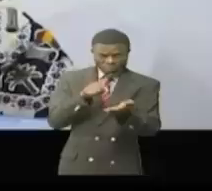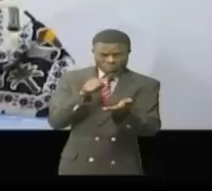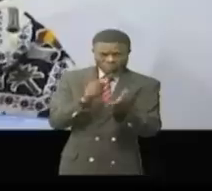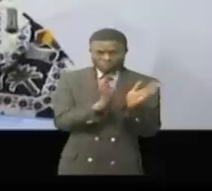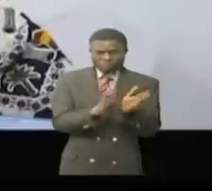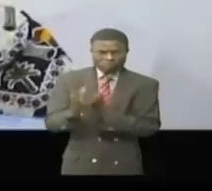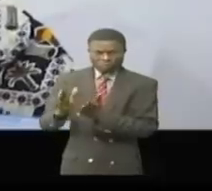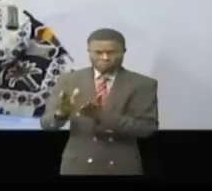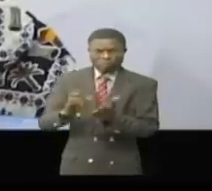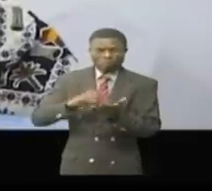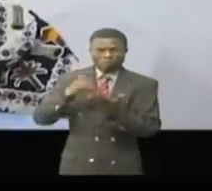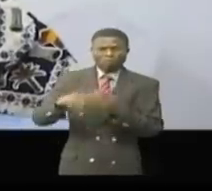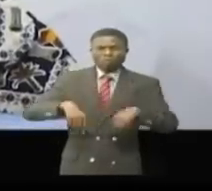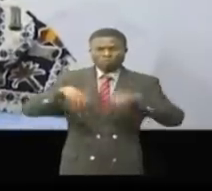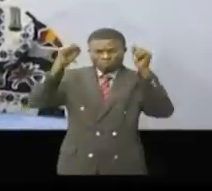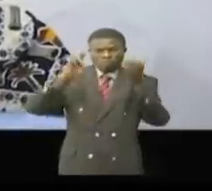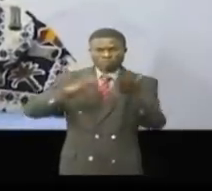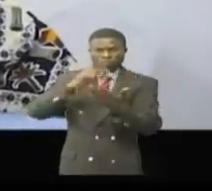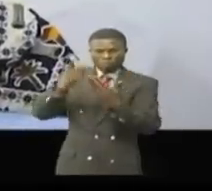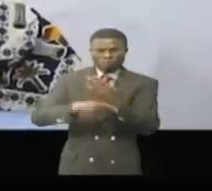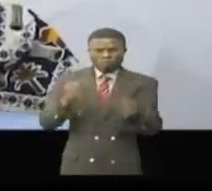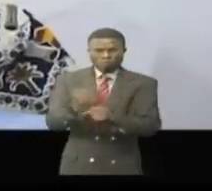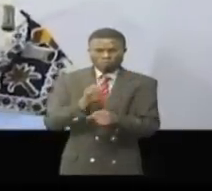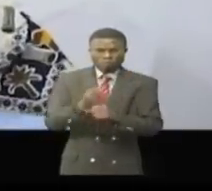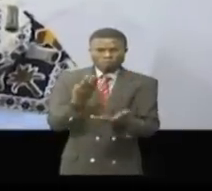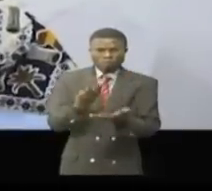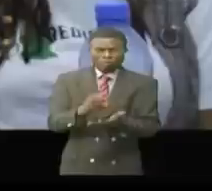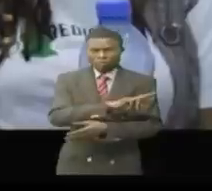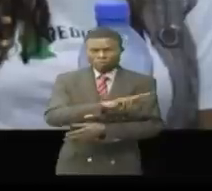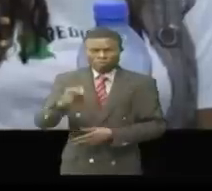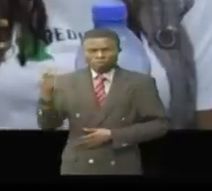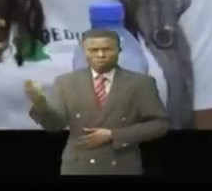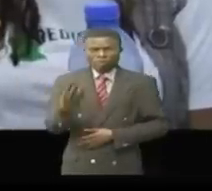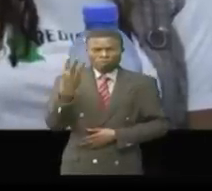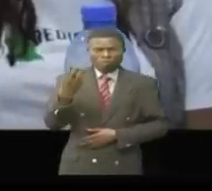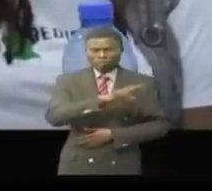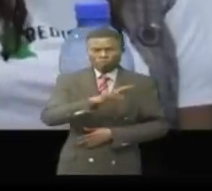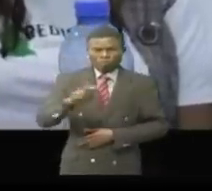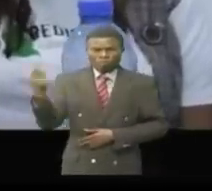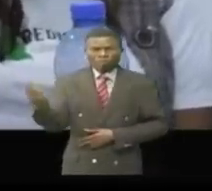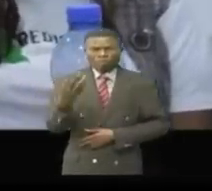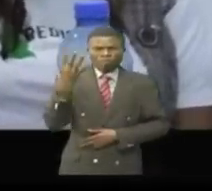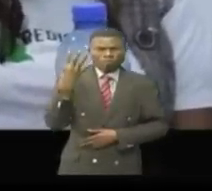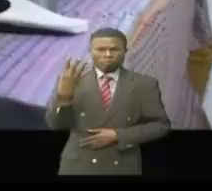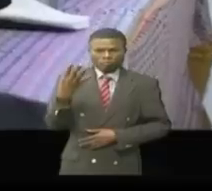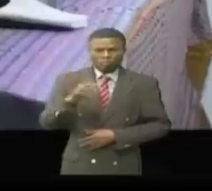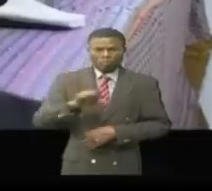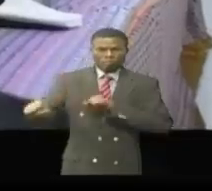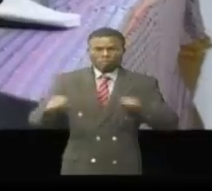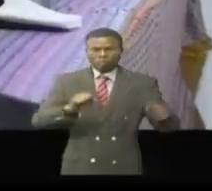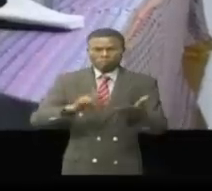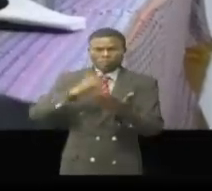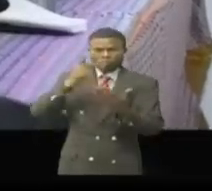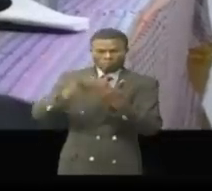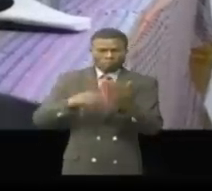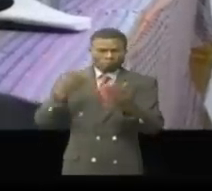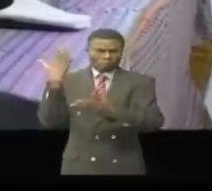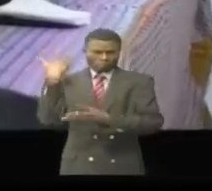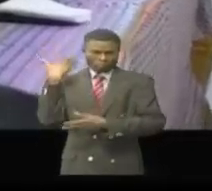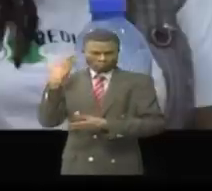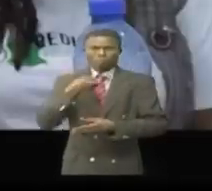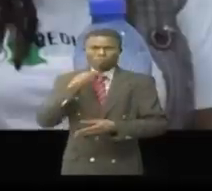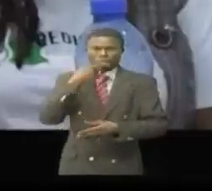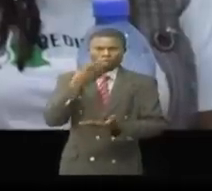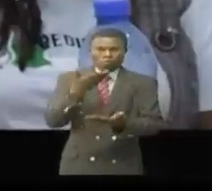l'élaboration et la validation du plan de travail du budget 2023-2024. L'examen du plan précédent était